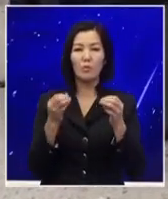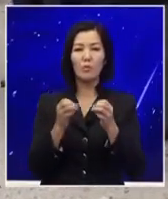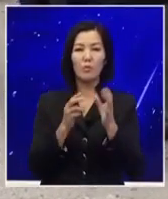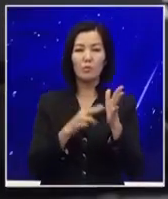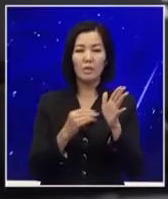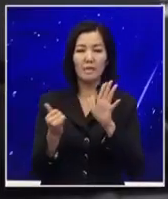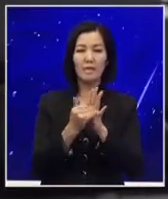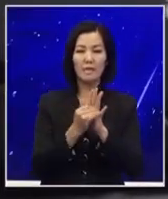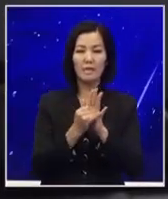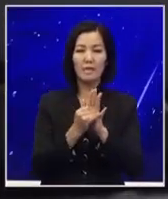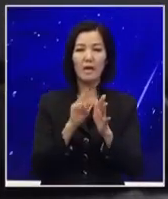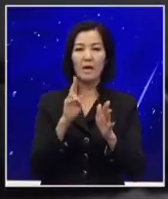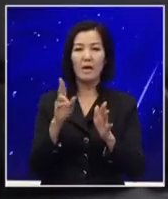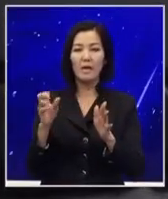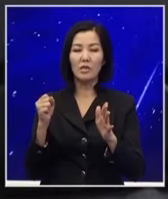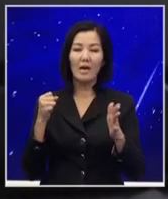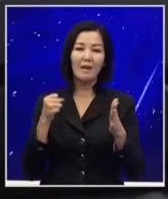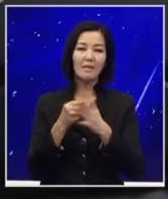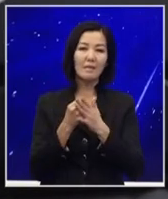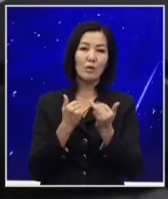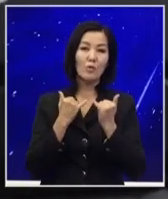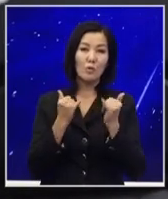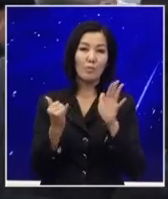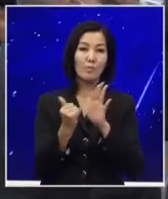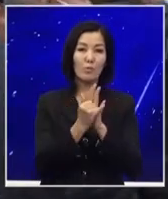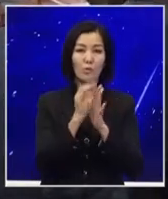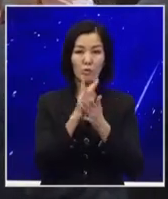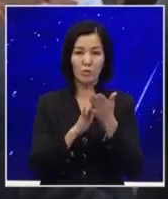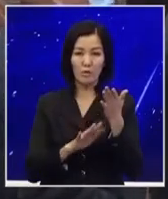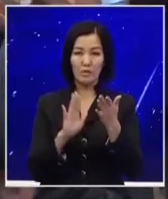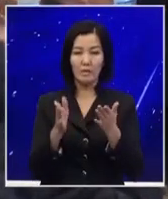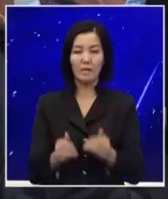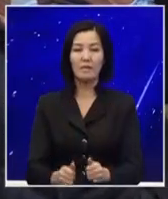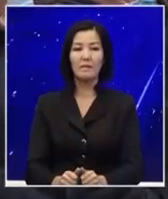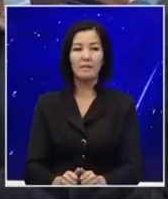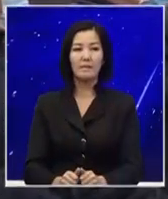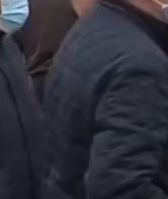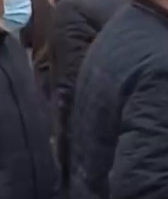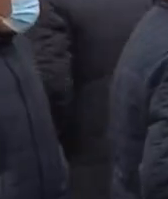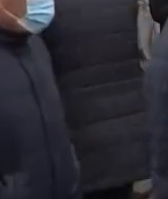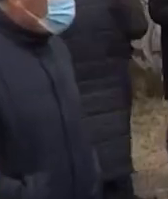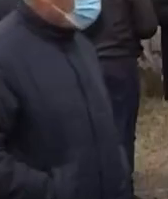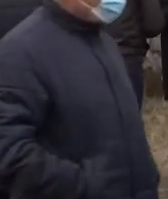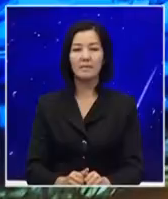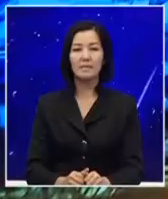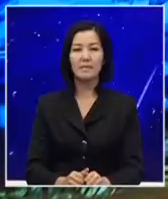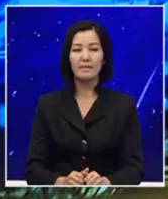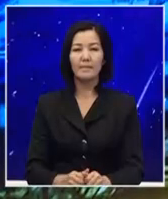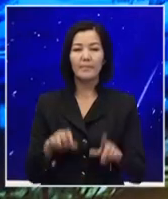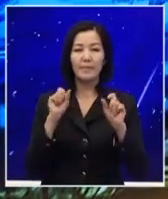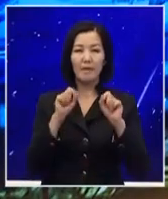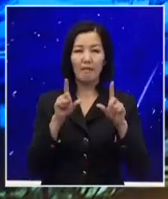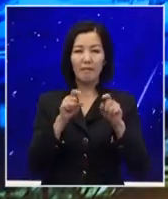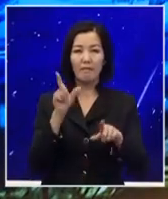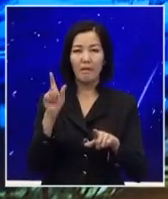17 сілінді. Қарашаға дейін өзгесін де құрметпен орнатып шықпақ. Мадина Несіпбек, Ержан Дүйсен, Жетісу телеарнасы.